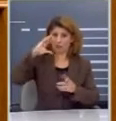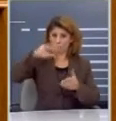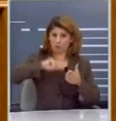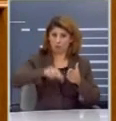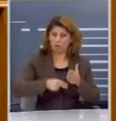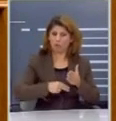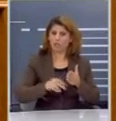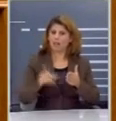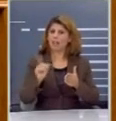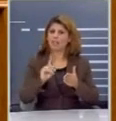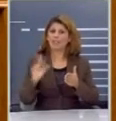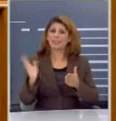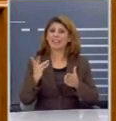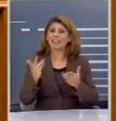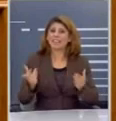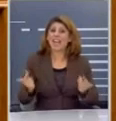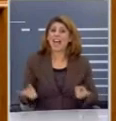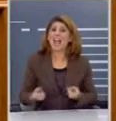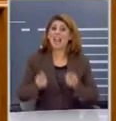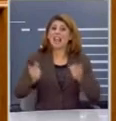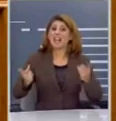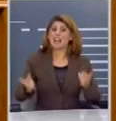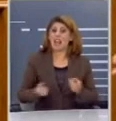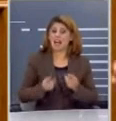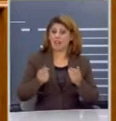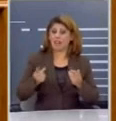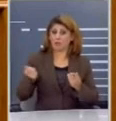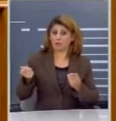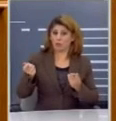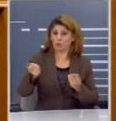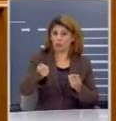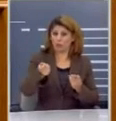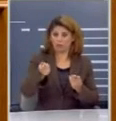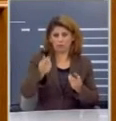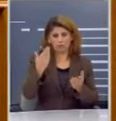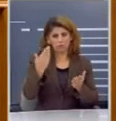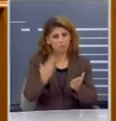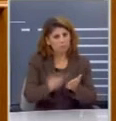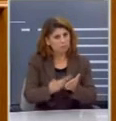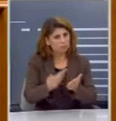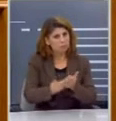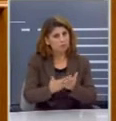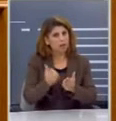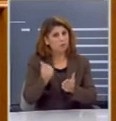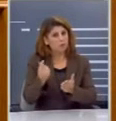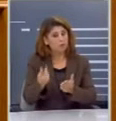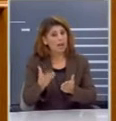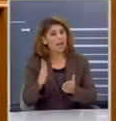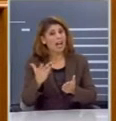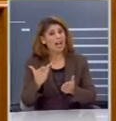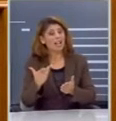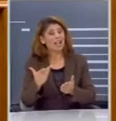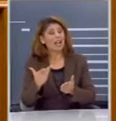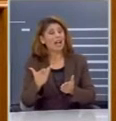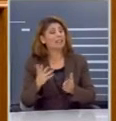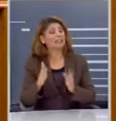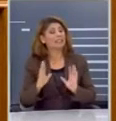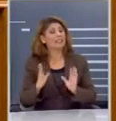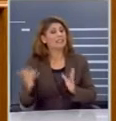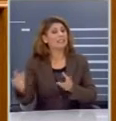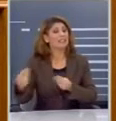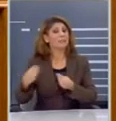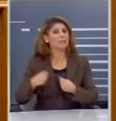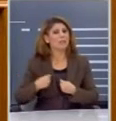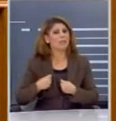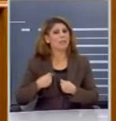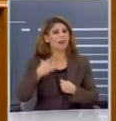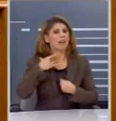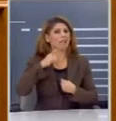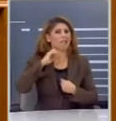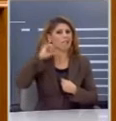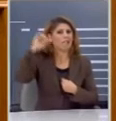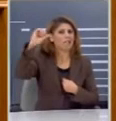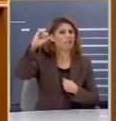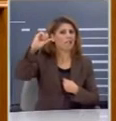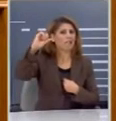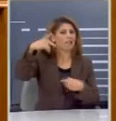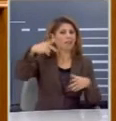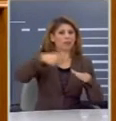δεν ήταν κάποια ελάφρυνση του χρέους, όπως δείχνουν και οι αριθμοί, αλλά ήταν η χρεοκοπία των